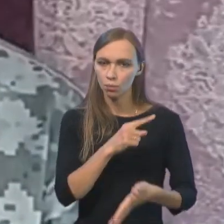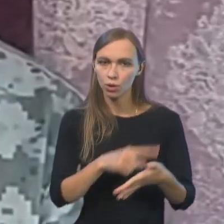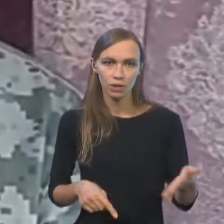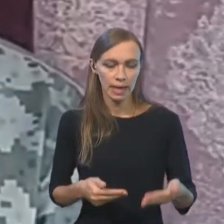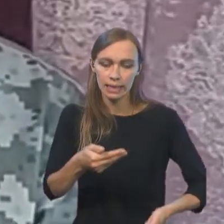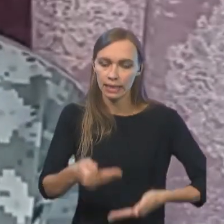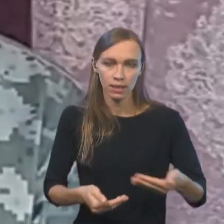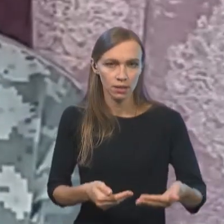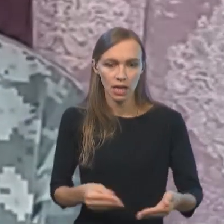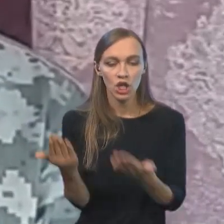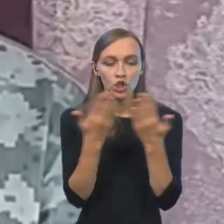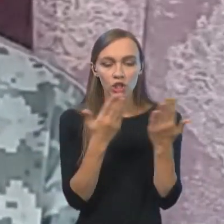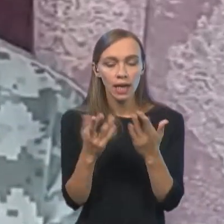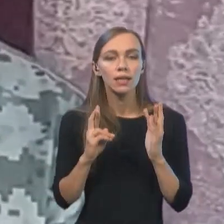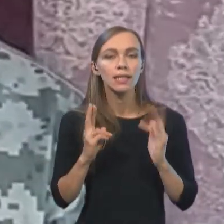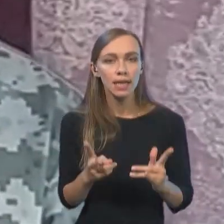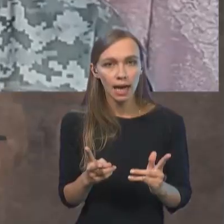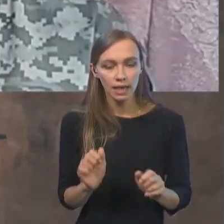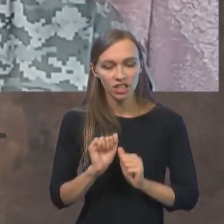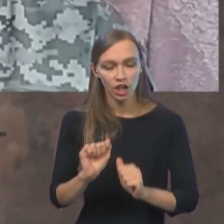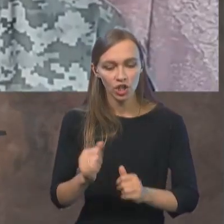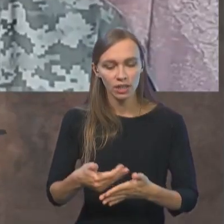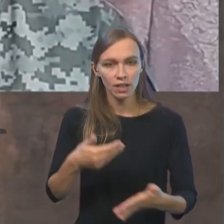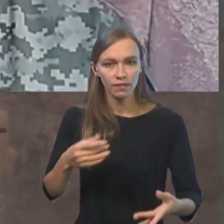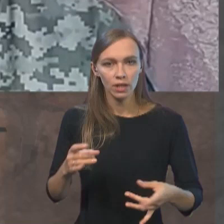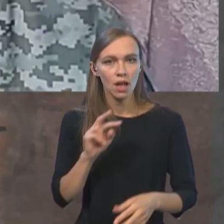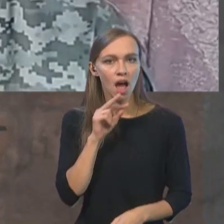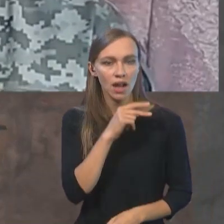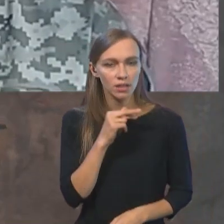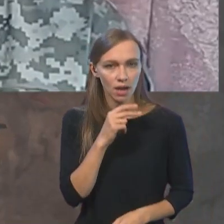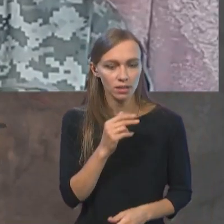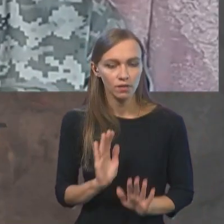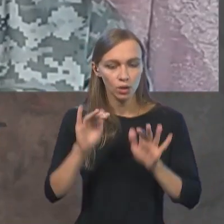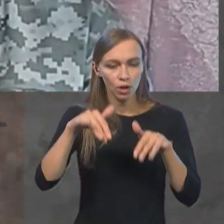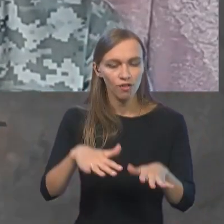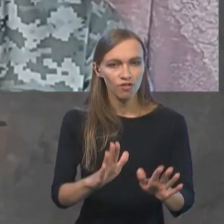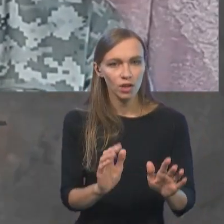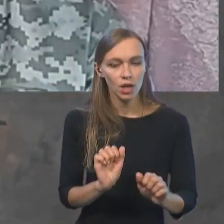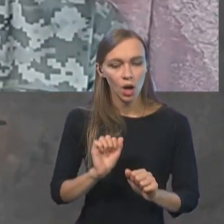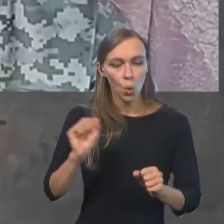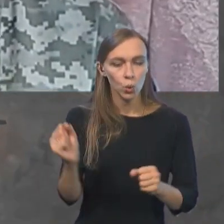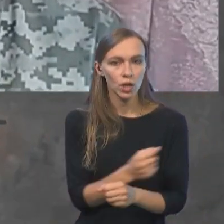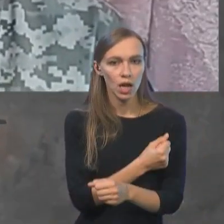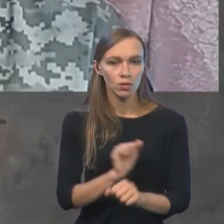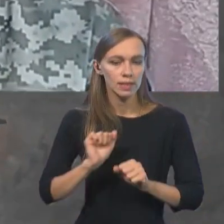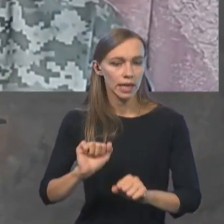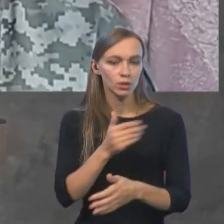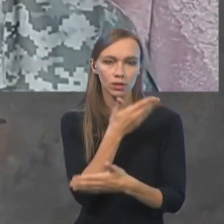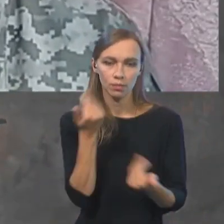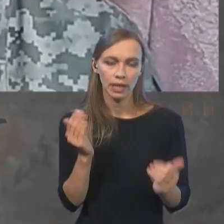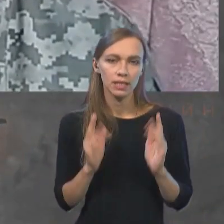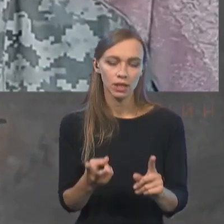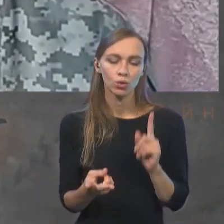як захищатися від потенційної радіації. Від ударної хвилі, на жаль, захисту немає тільки у другій лінії. Бо якщо